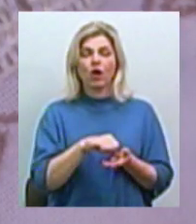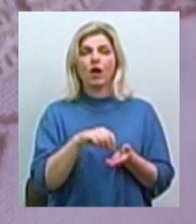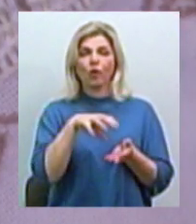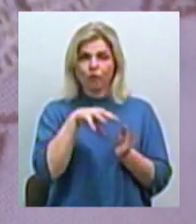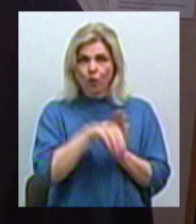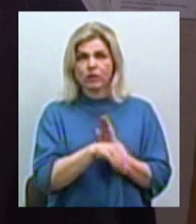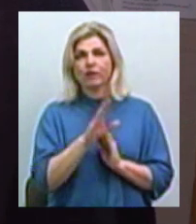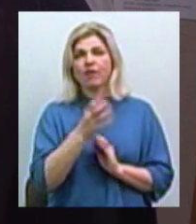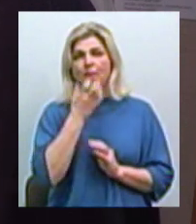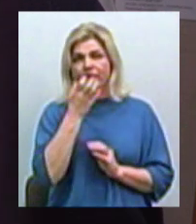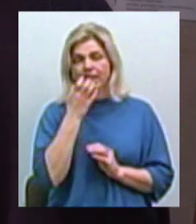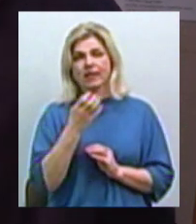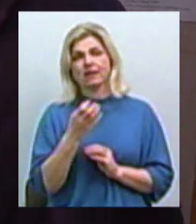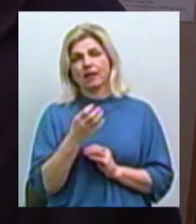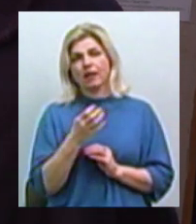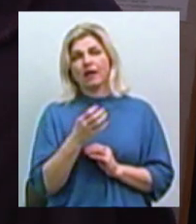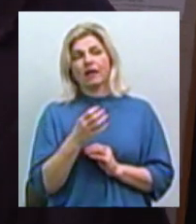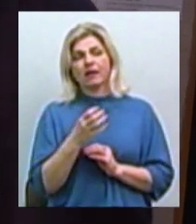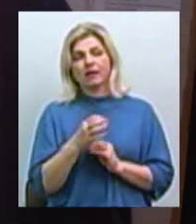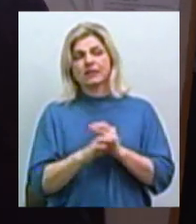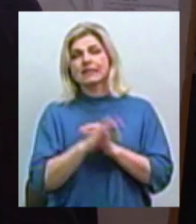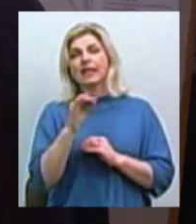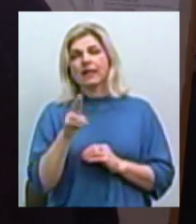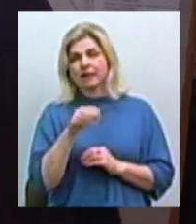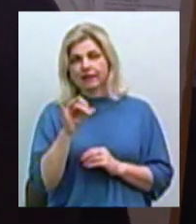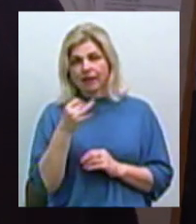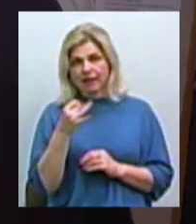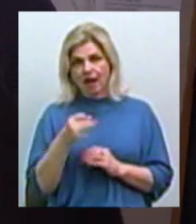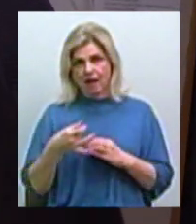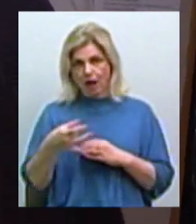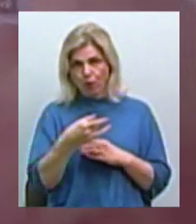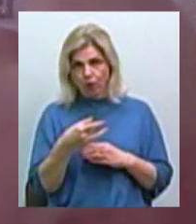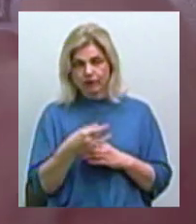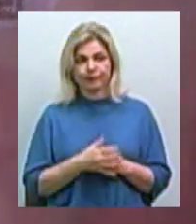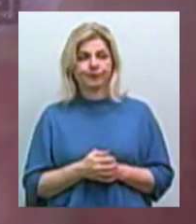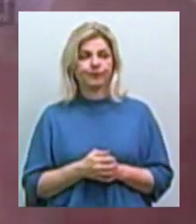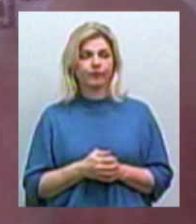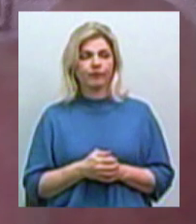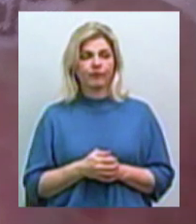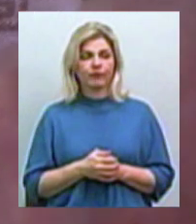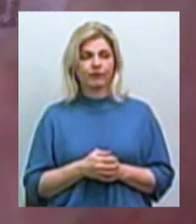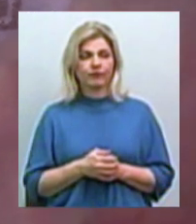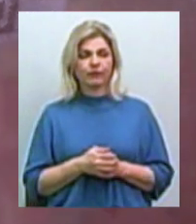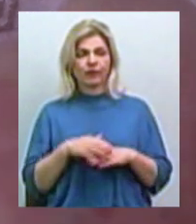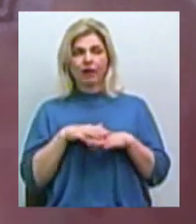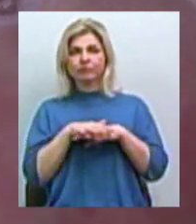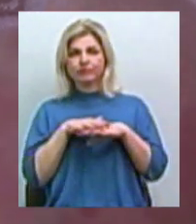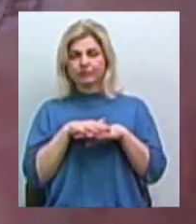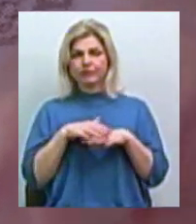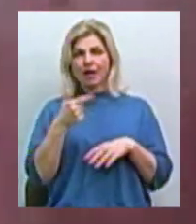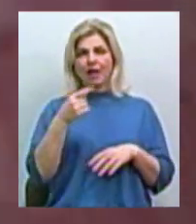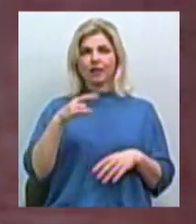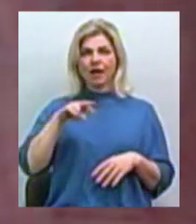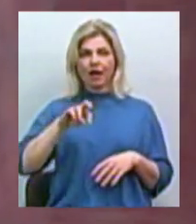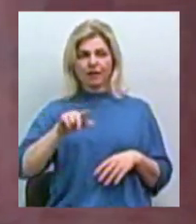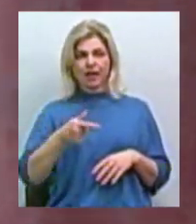південно-східного Поділля. Нитки муліне ДМЦ, техніки тут рахункова гладь,